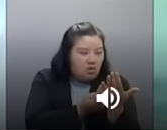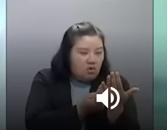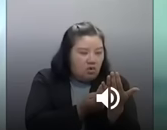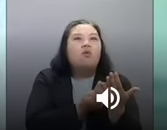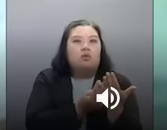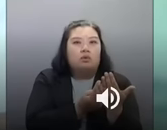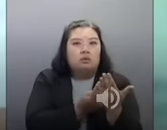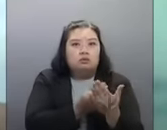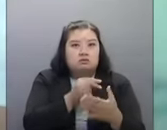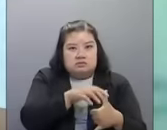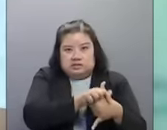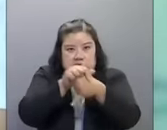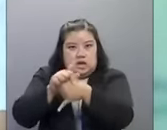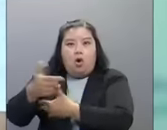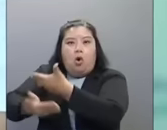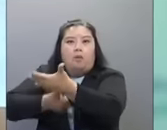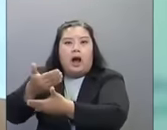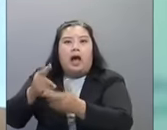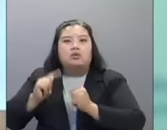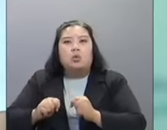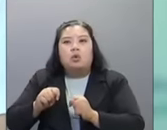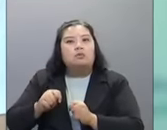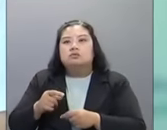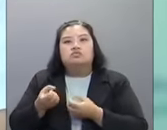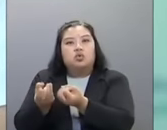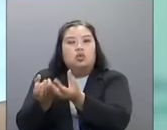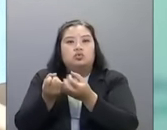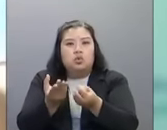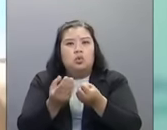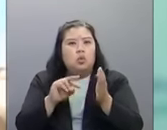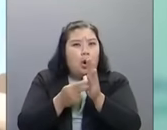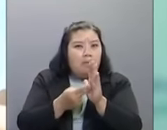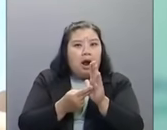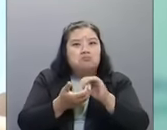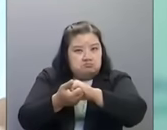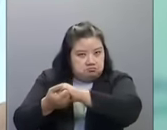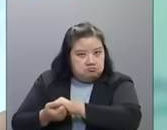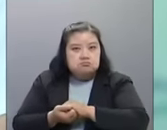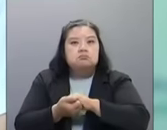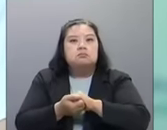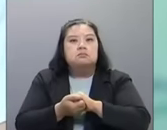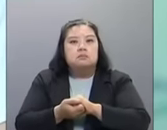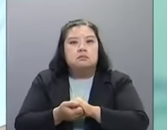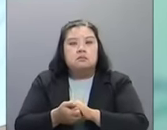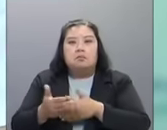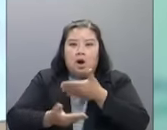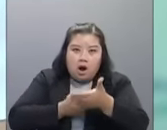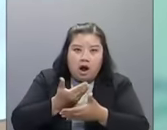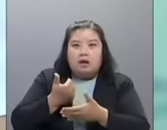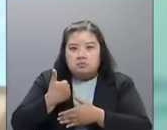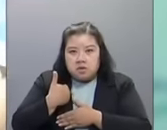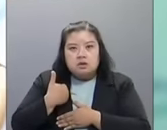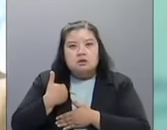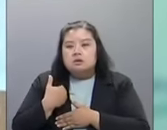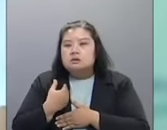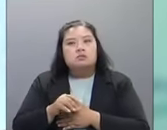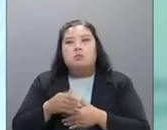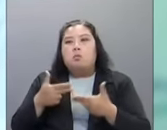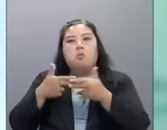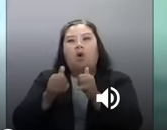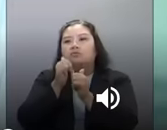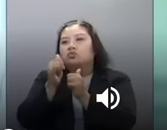งานนี่หรอ มันเป็นเครือข่ายทั้งหมดเลยมันรู้เหมือนมันรู้จักกันหมดอ่ะ น้อ กลุ่มคนที่ทำพวกนี้มันก็จะขายไปยังที่อื่นเลยบางครั้งจ